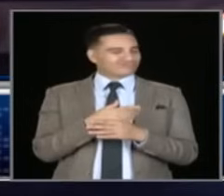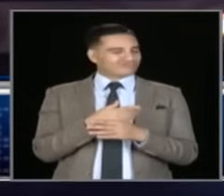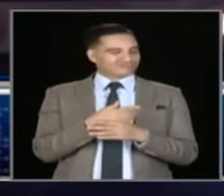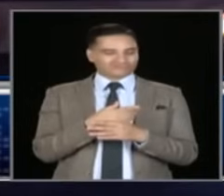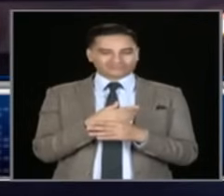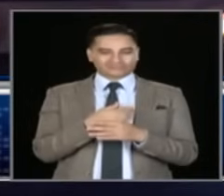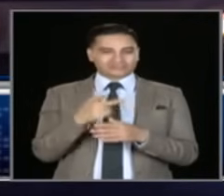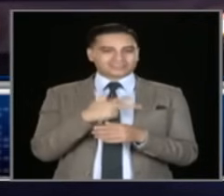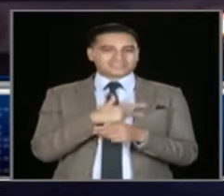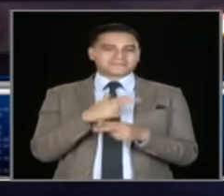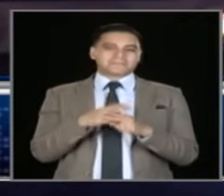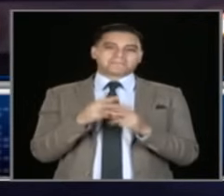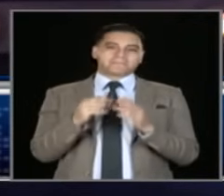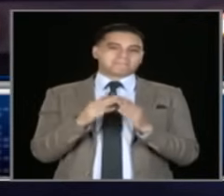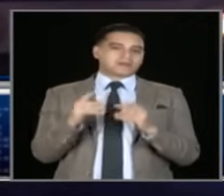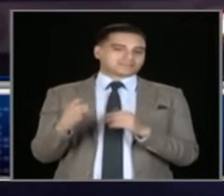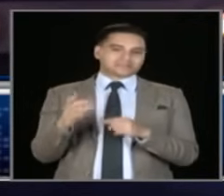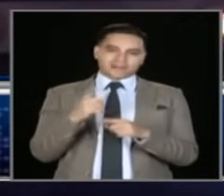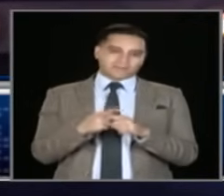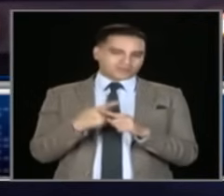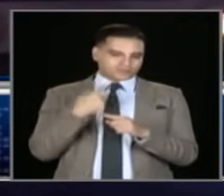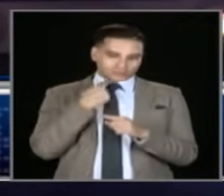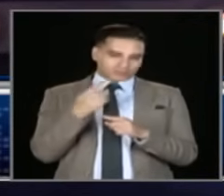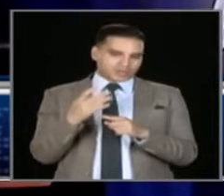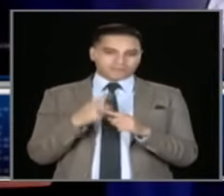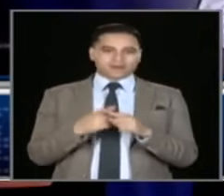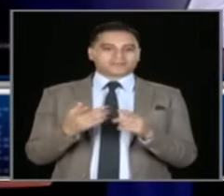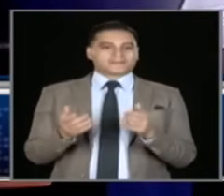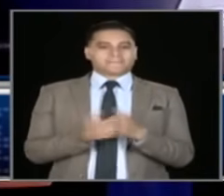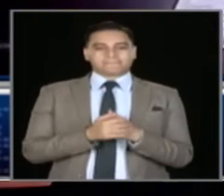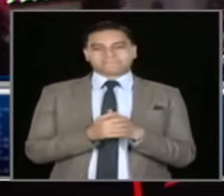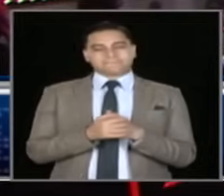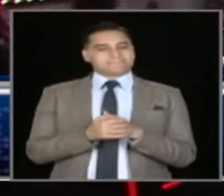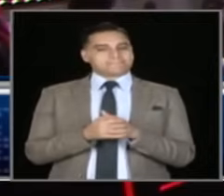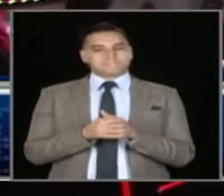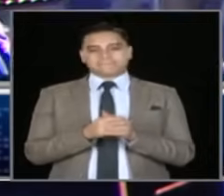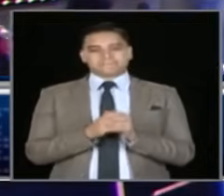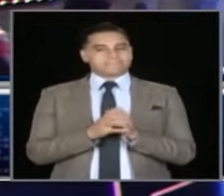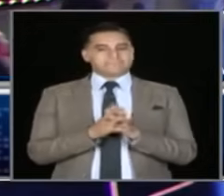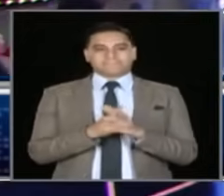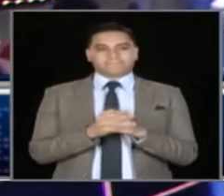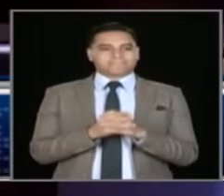مصري. تخيل بقى، شفت؟ إجابة خاطئة.